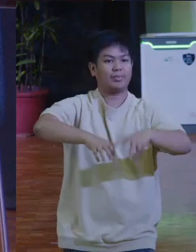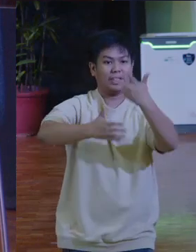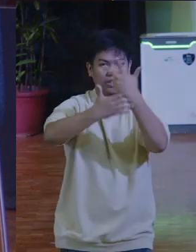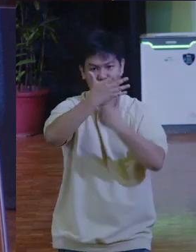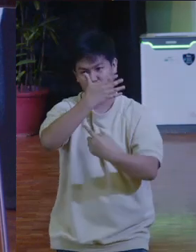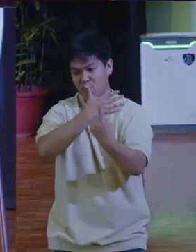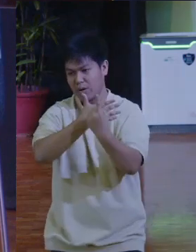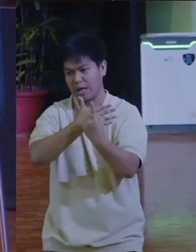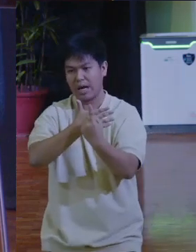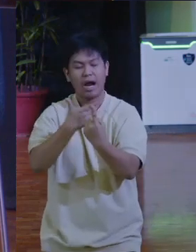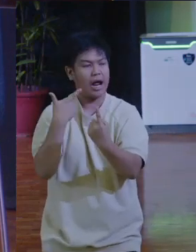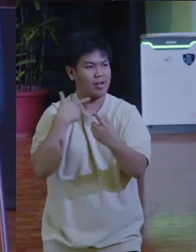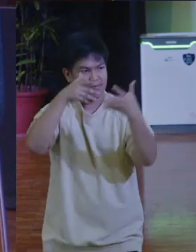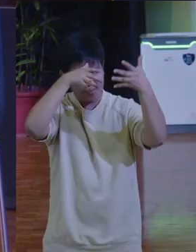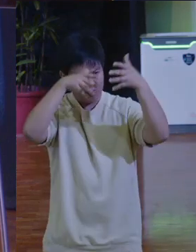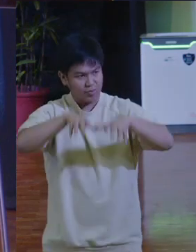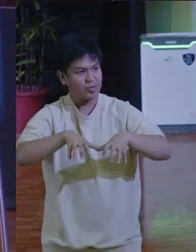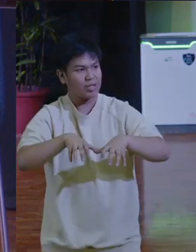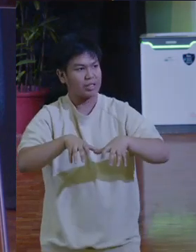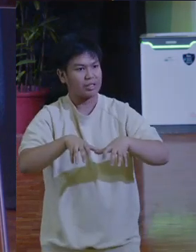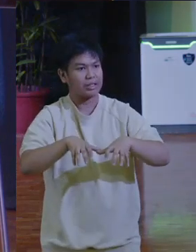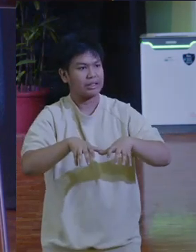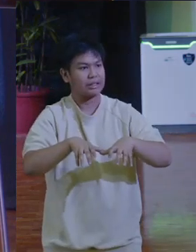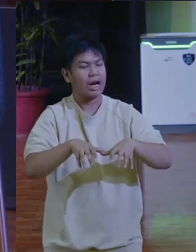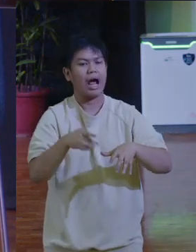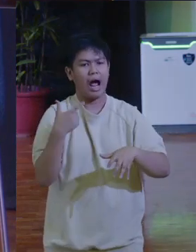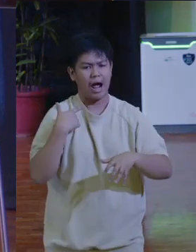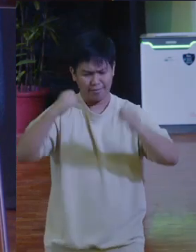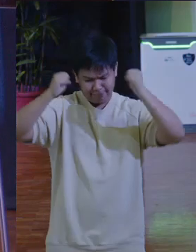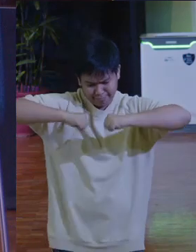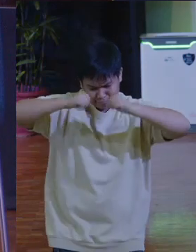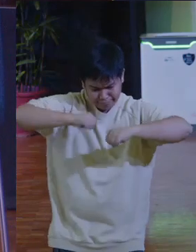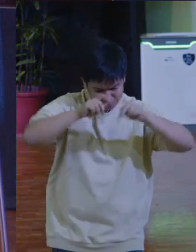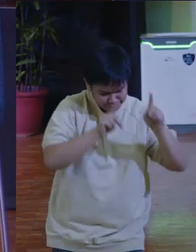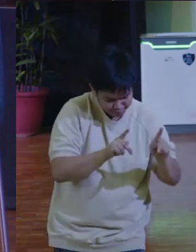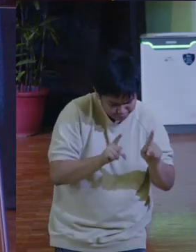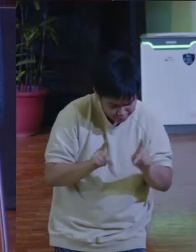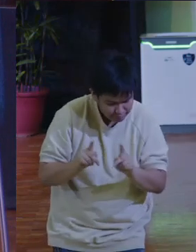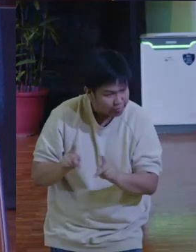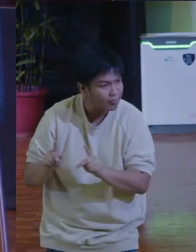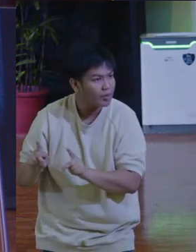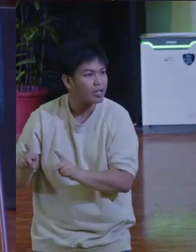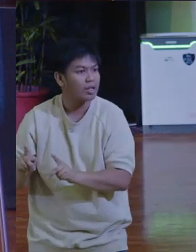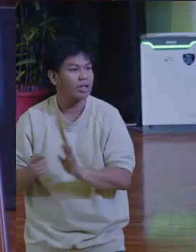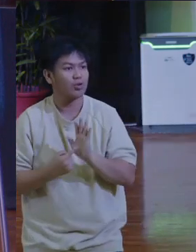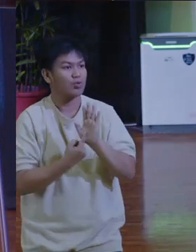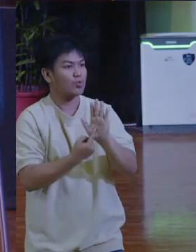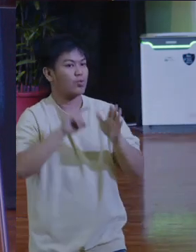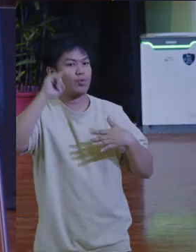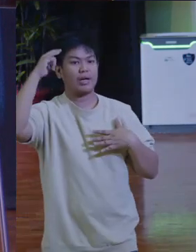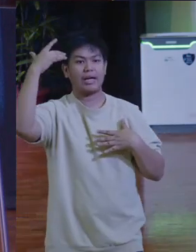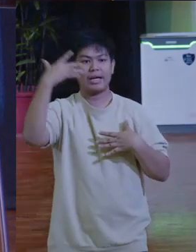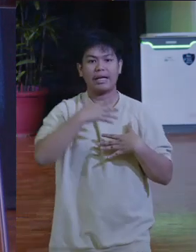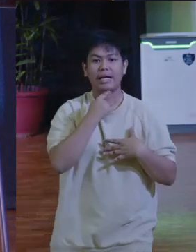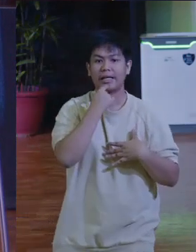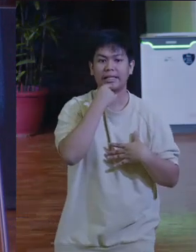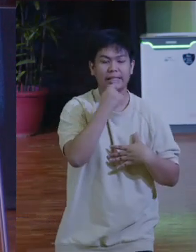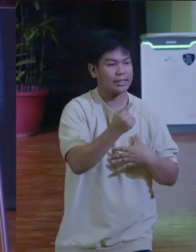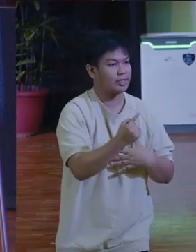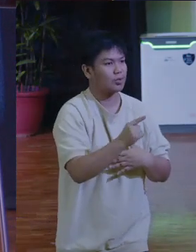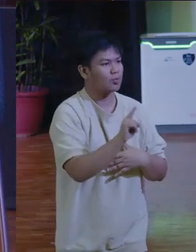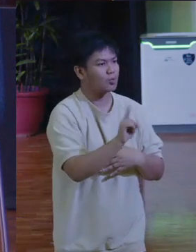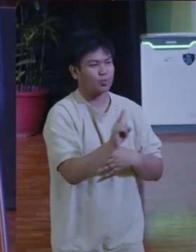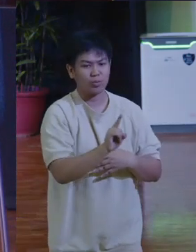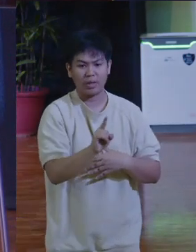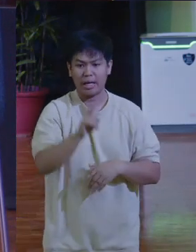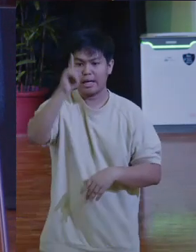tatlo sa loob ng Godhead. Nagkaroon sila ng plano, ay covenant of grace. Ang sabi doon ng covenant